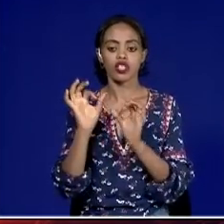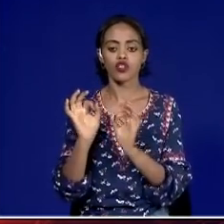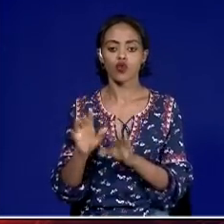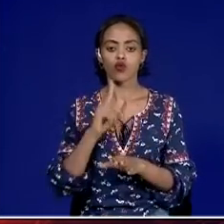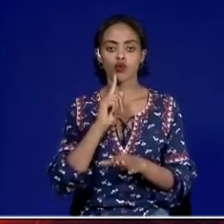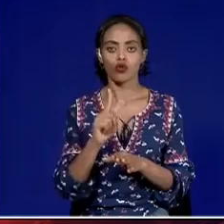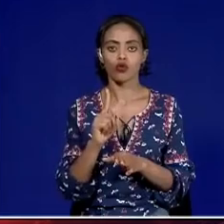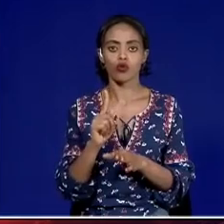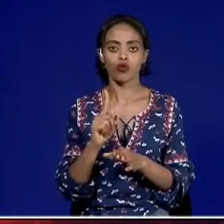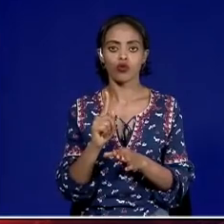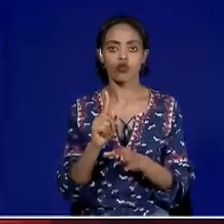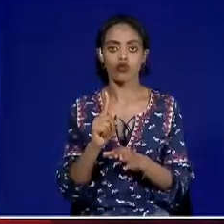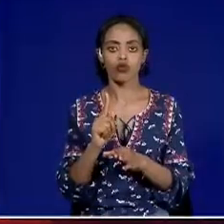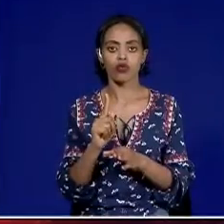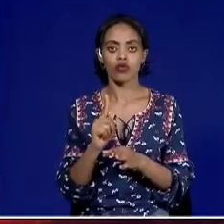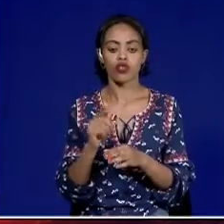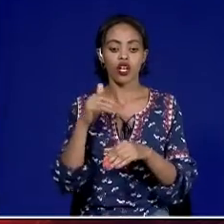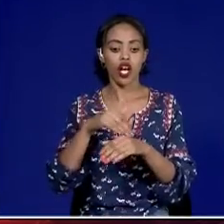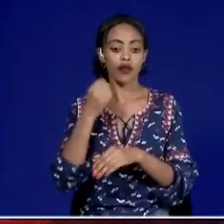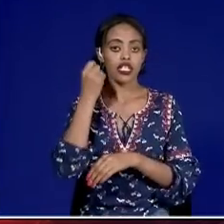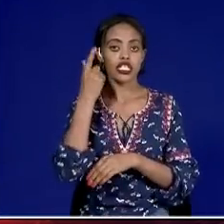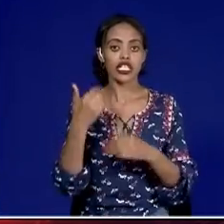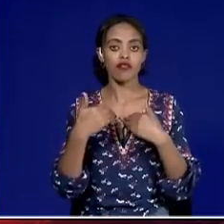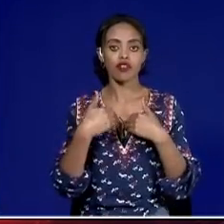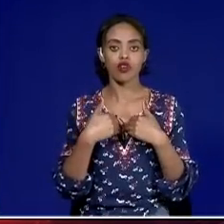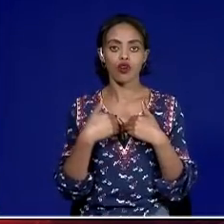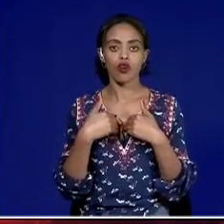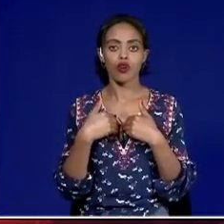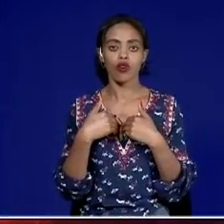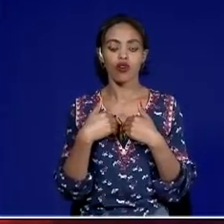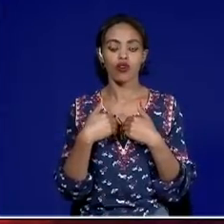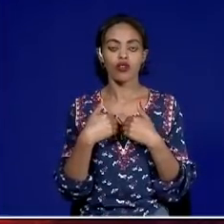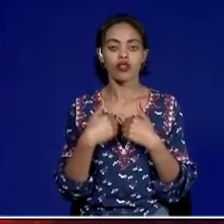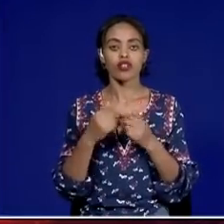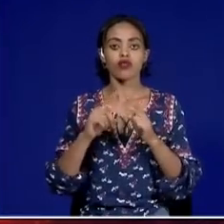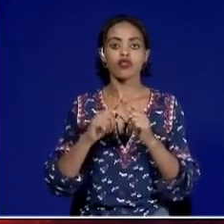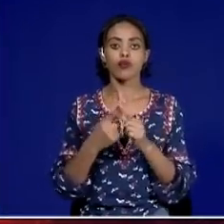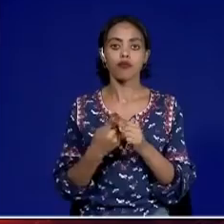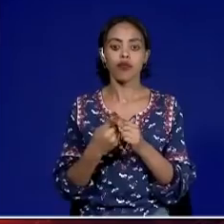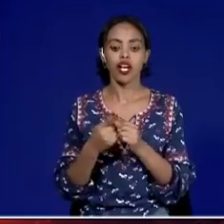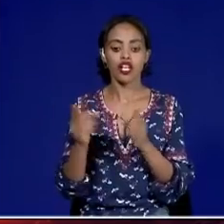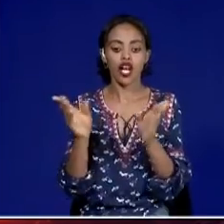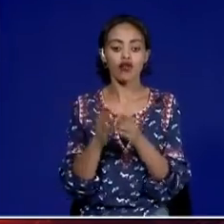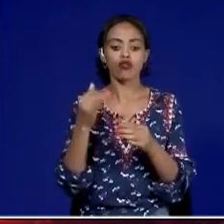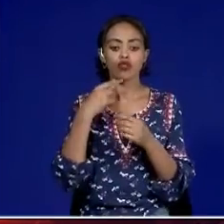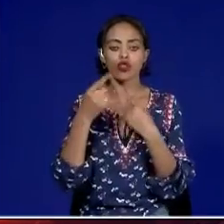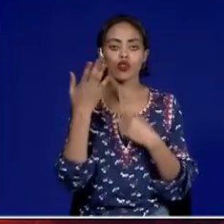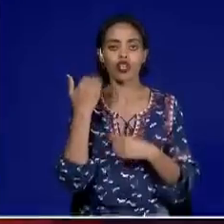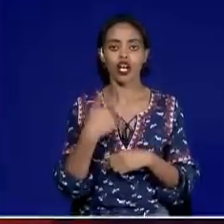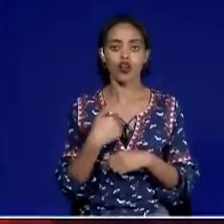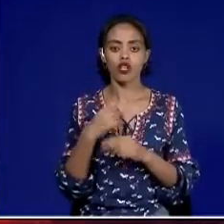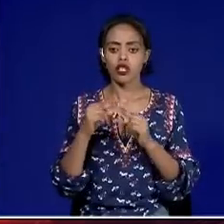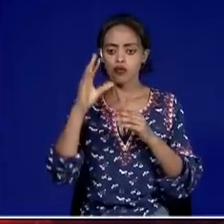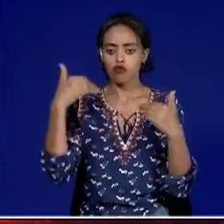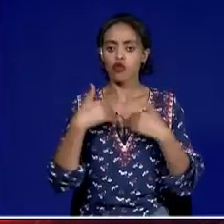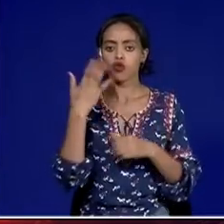በቃ ተሳስዑ እዮም ዘለልነት ኣለና እዩ። ኣብ ግንዛበ ዘለዎ ማሕበረሰብና ብጣዕሚ መሕፈር እዩ። መጀመርያ ተካባቢ ተነጊሩ ንሃለ ሰብና ይፈርሕ ነይሩ። ብጣዕሚ